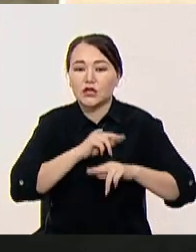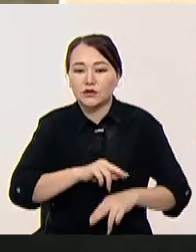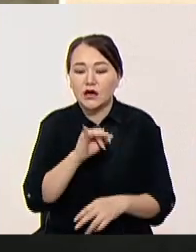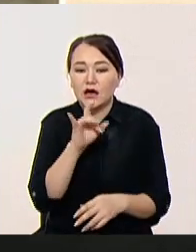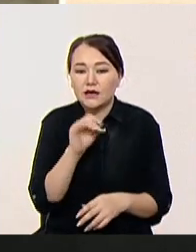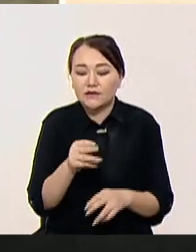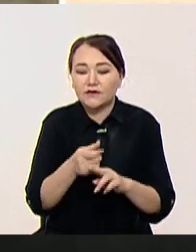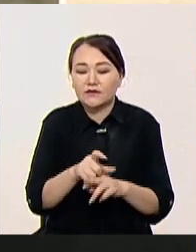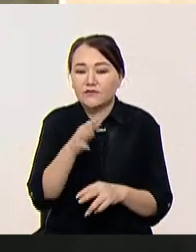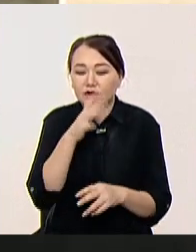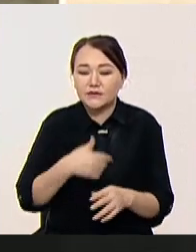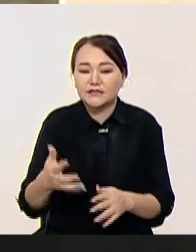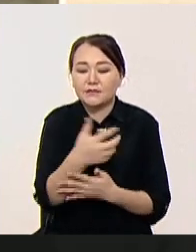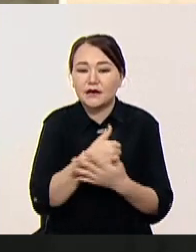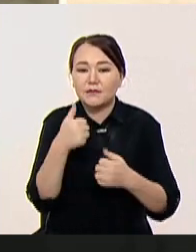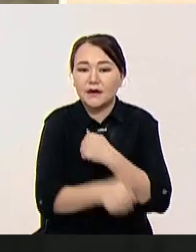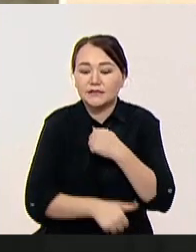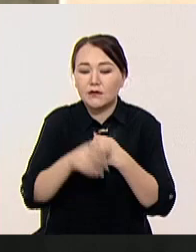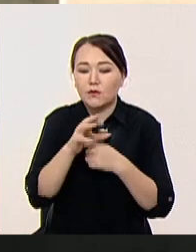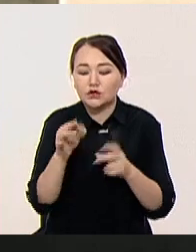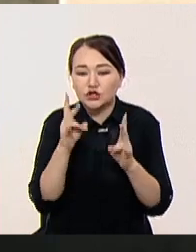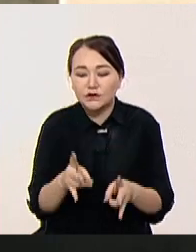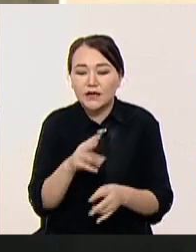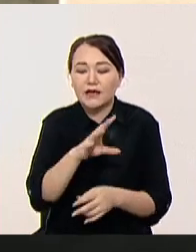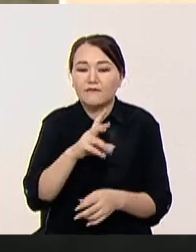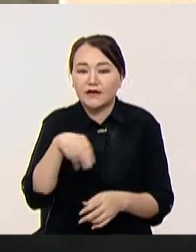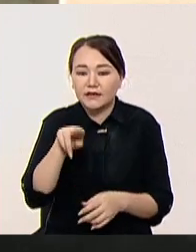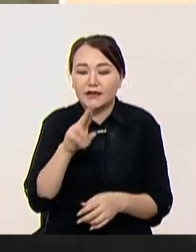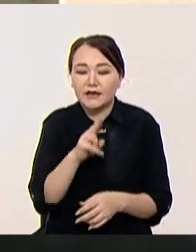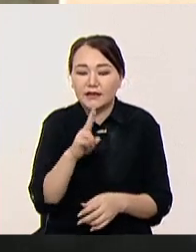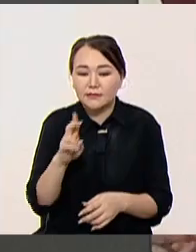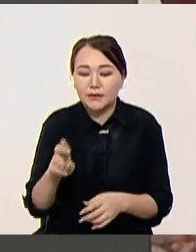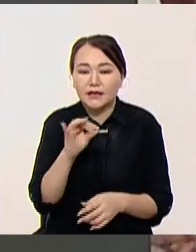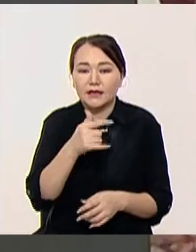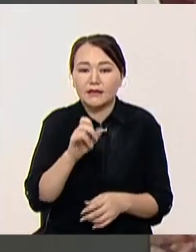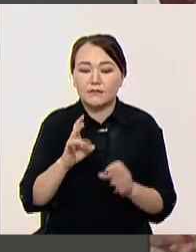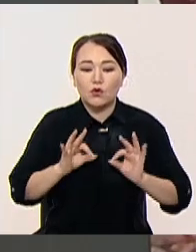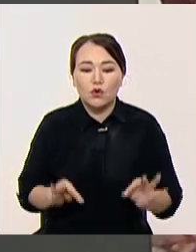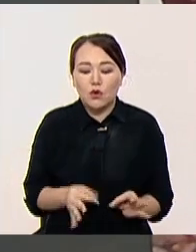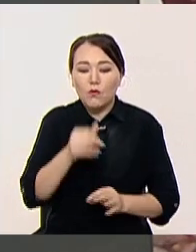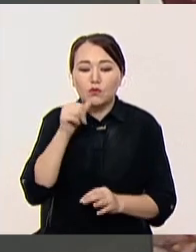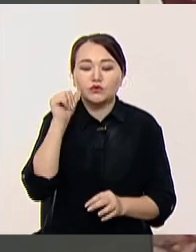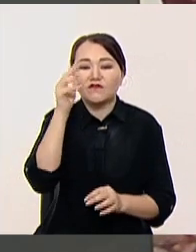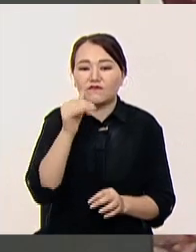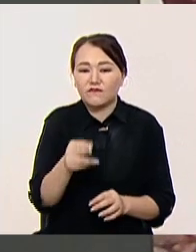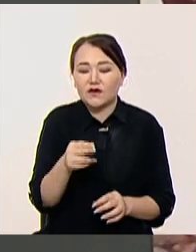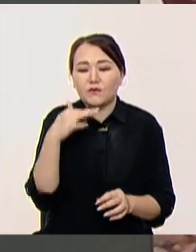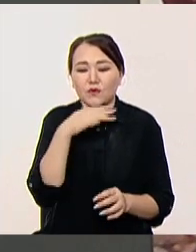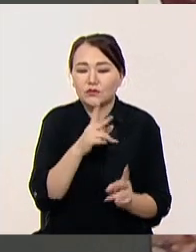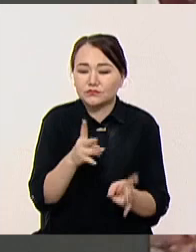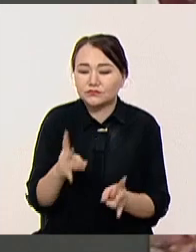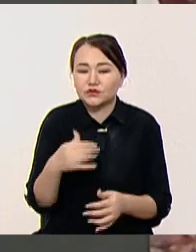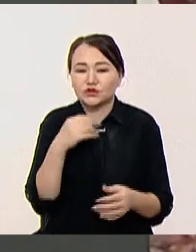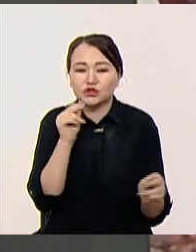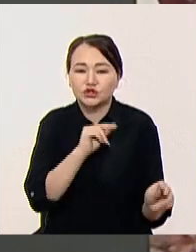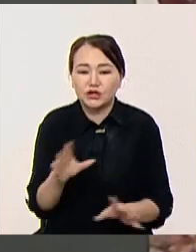Также за это время мы собрали материалы по жертвам из МВД, КНБ и Генпрокуратуры. В прошлом веке народ пережил много невзгод.